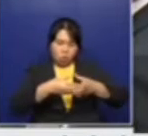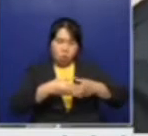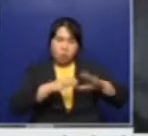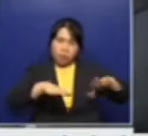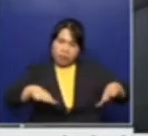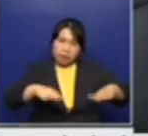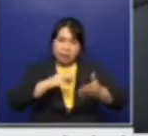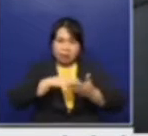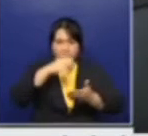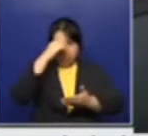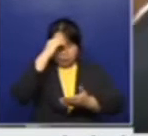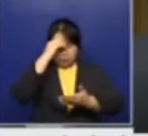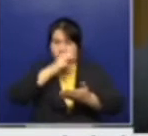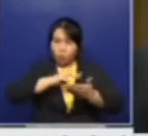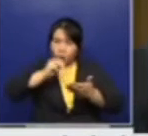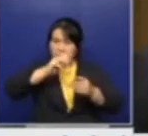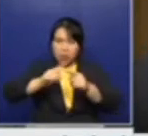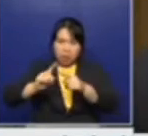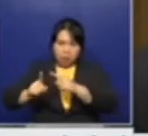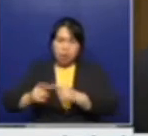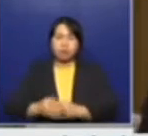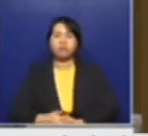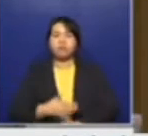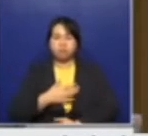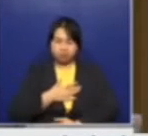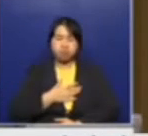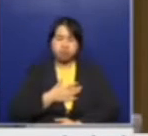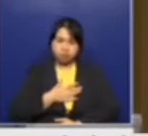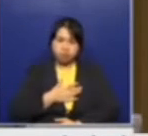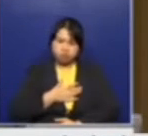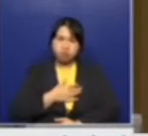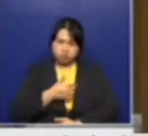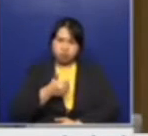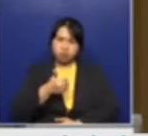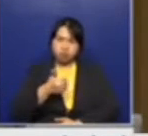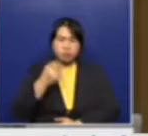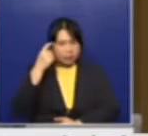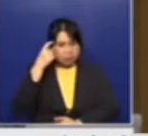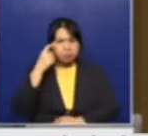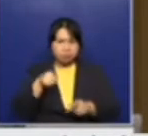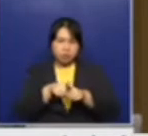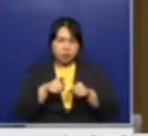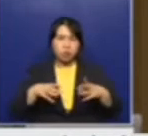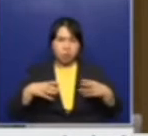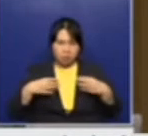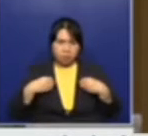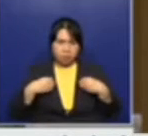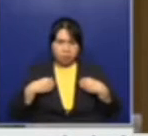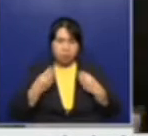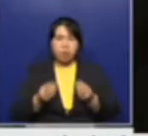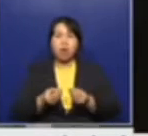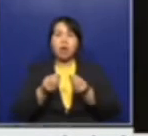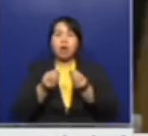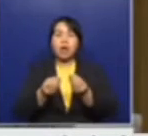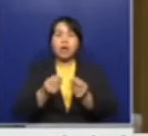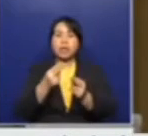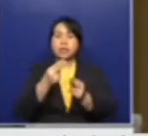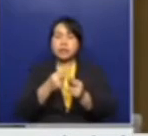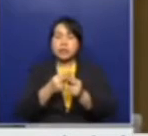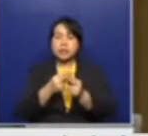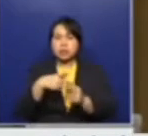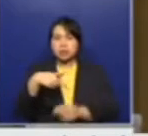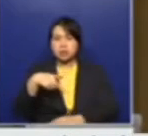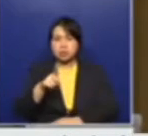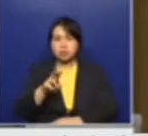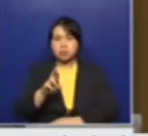ากระผมเห็นด้วยมีความสนับสนุนให้ยติของท่านสส.ประเสริฐจันทรวงท